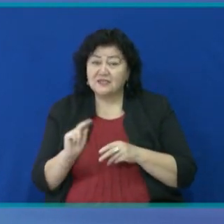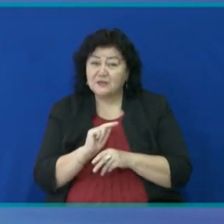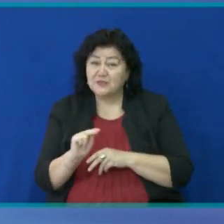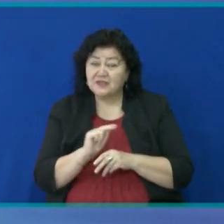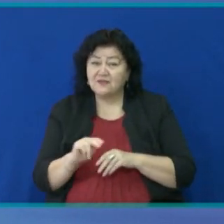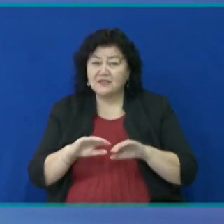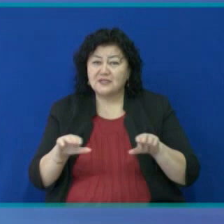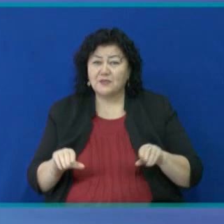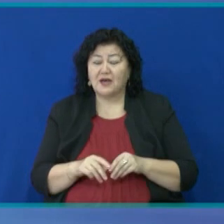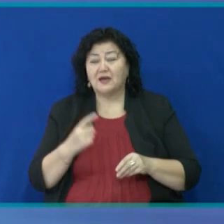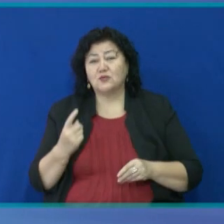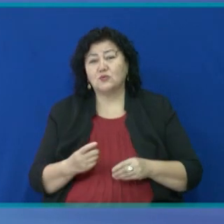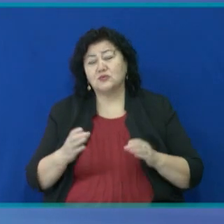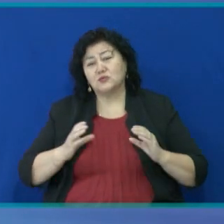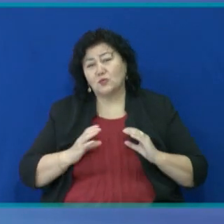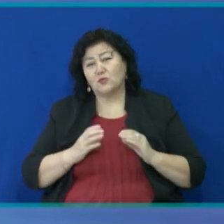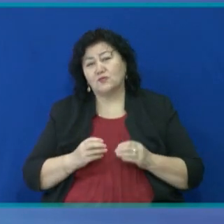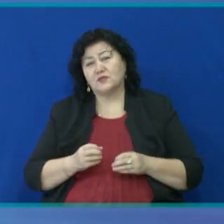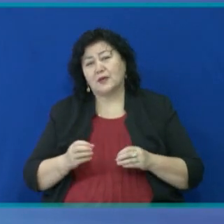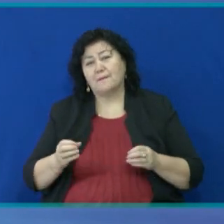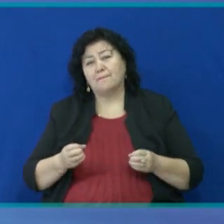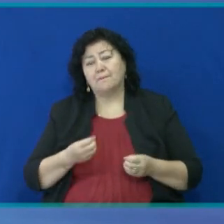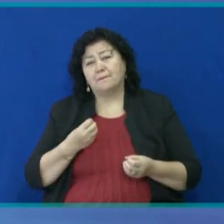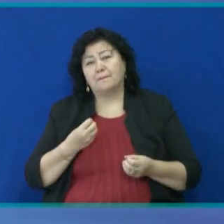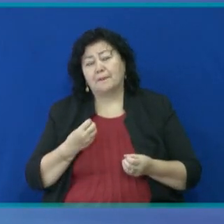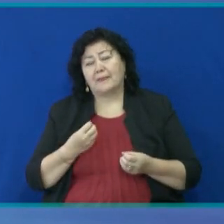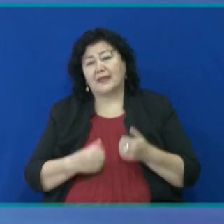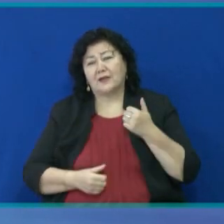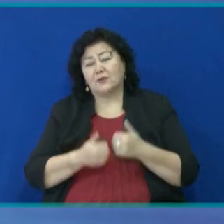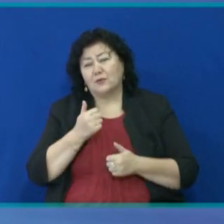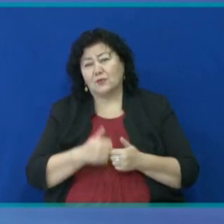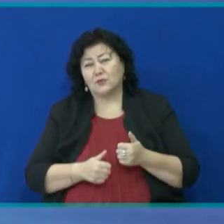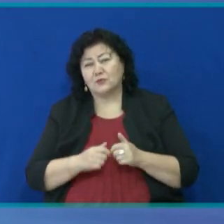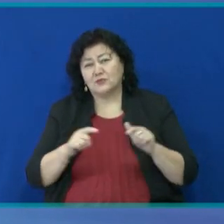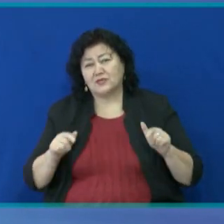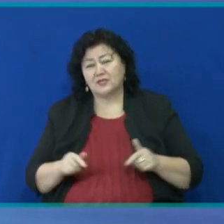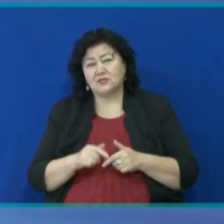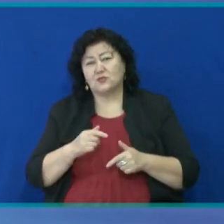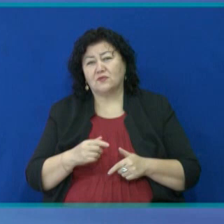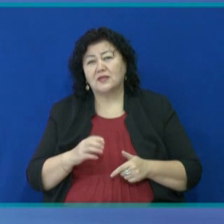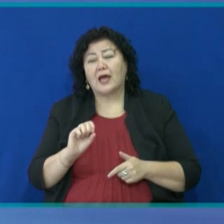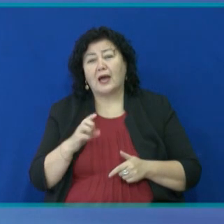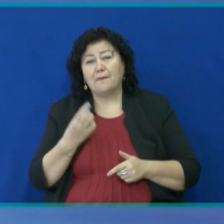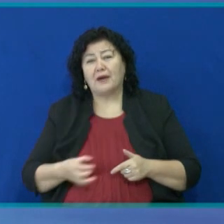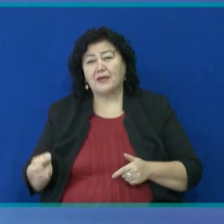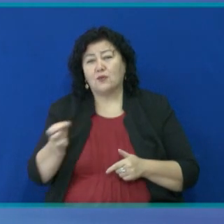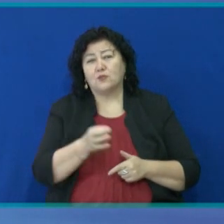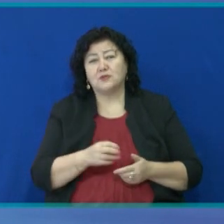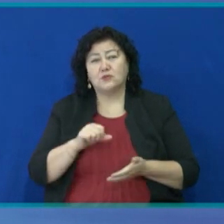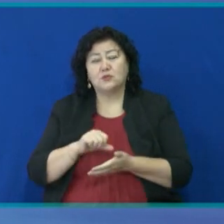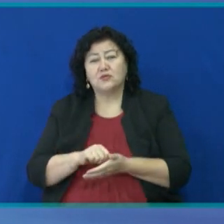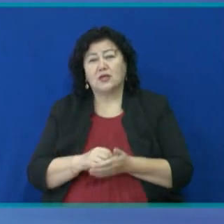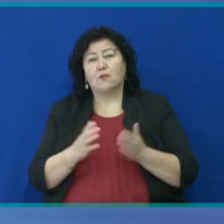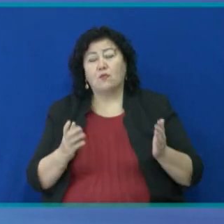из духовных богатств нашего народа в нашей области организован конкурс «Мерейле Отбасы». В проекте приняли участие около